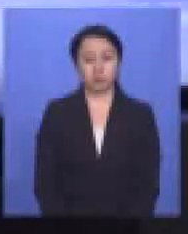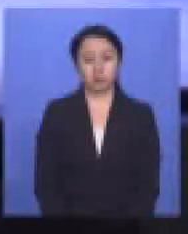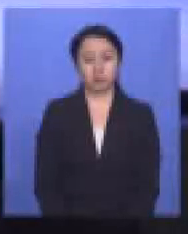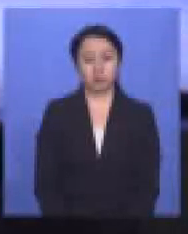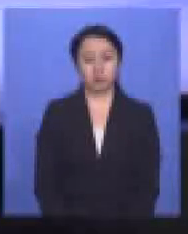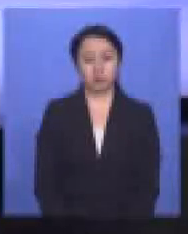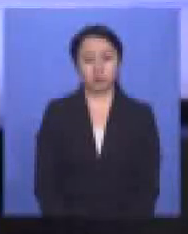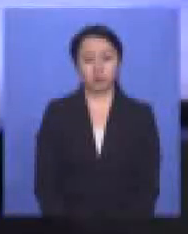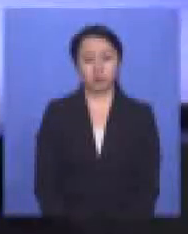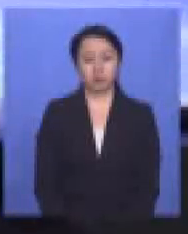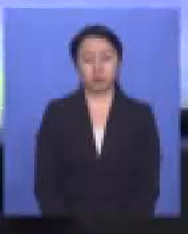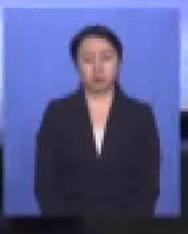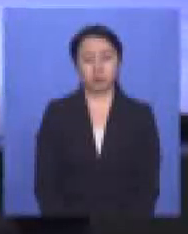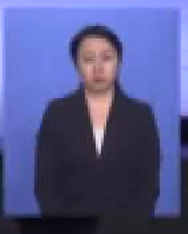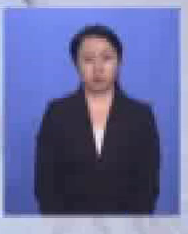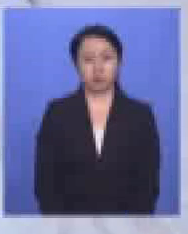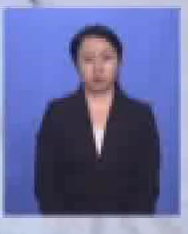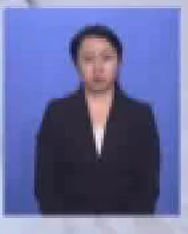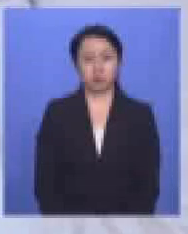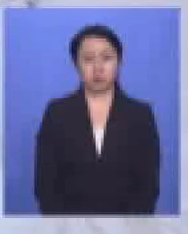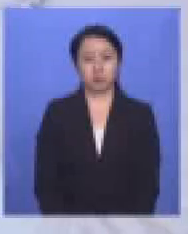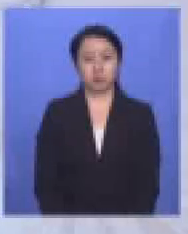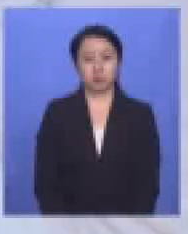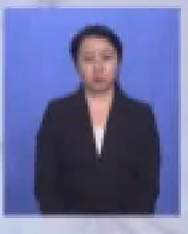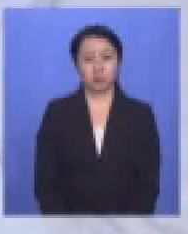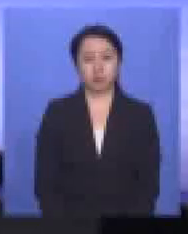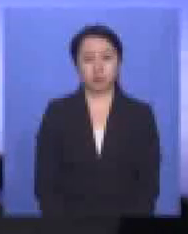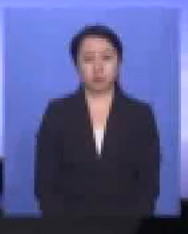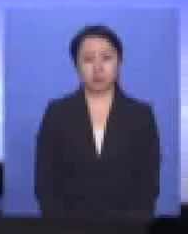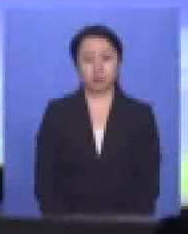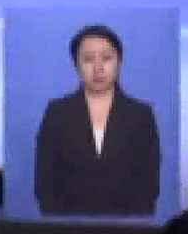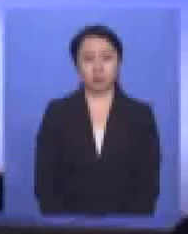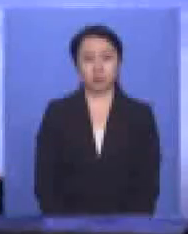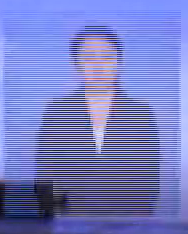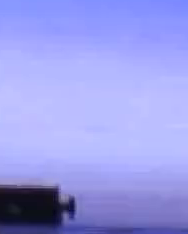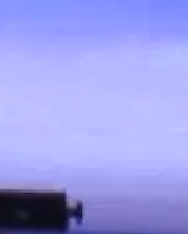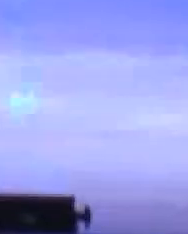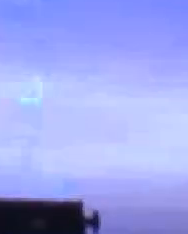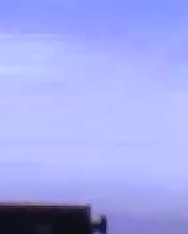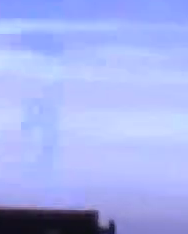Наталья Итова, Анатолий Беланок, служба новостей.